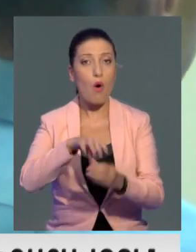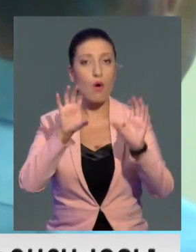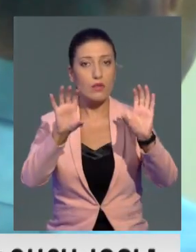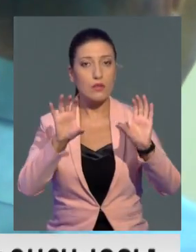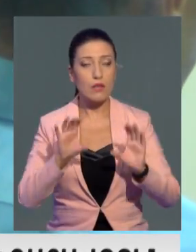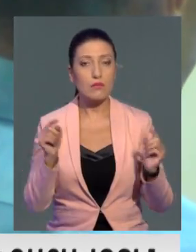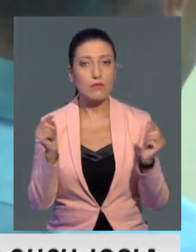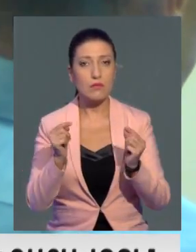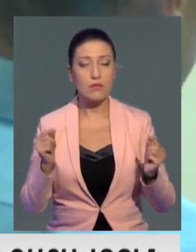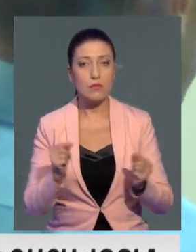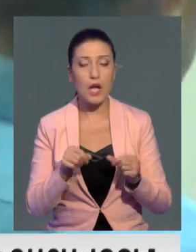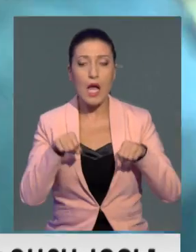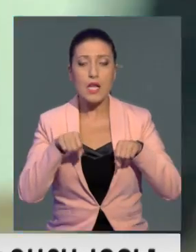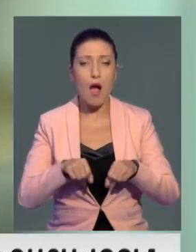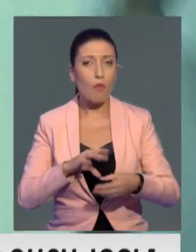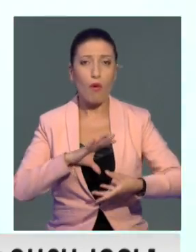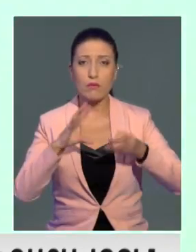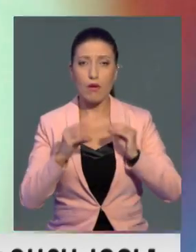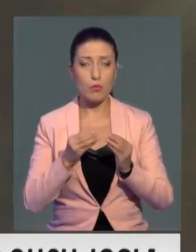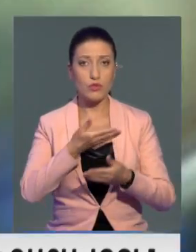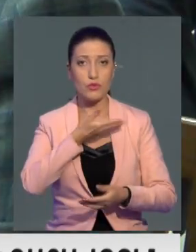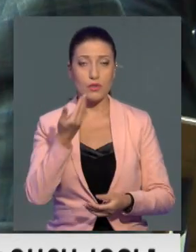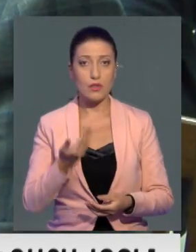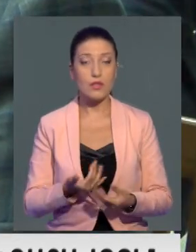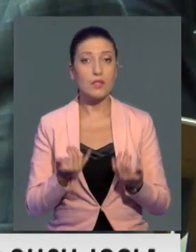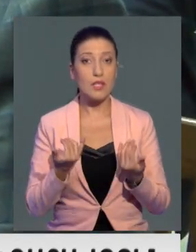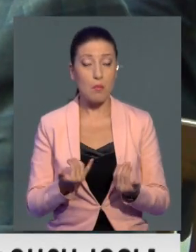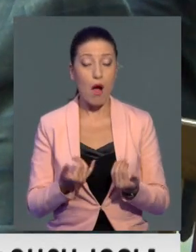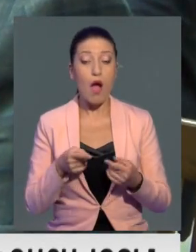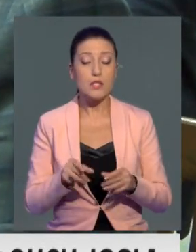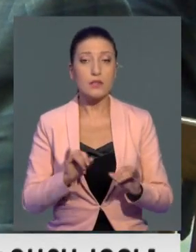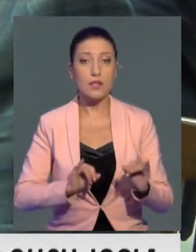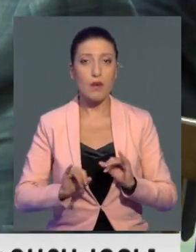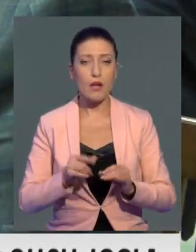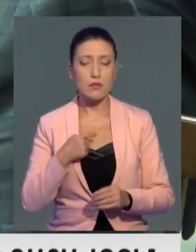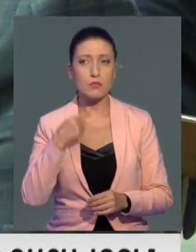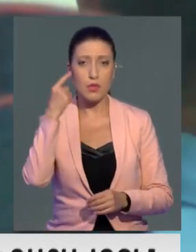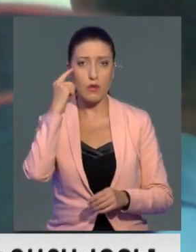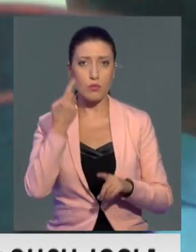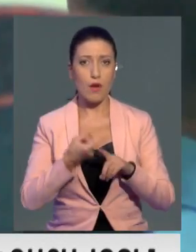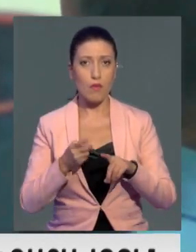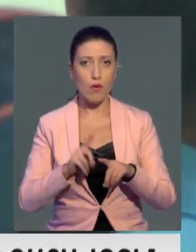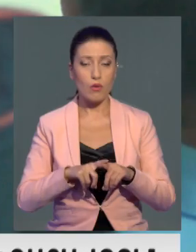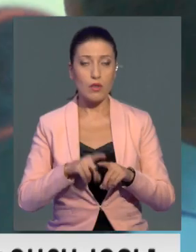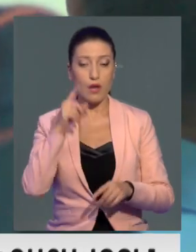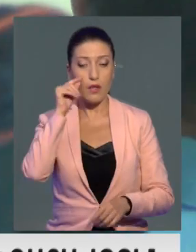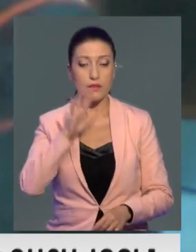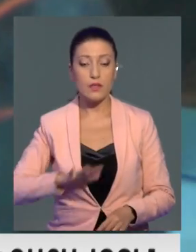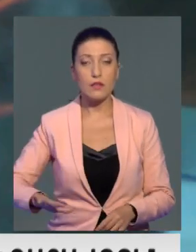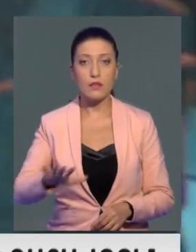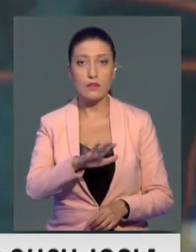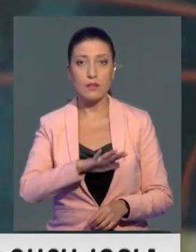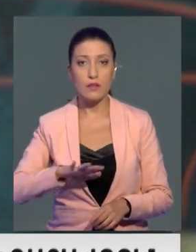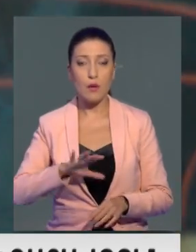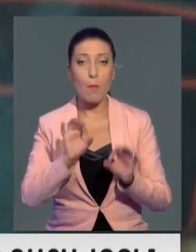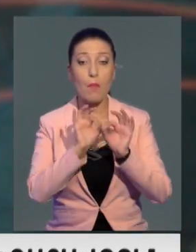նախաձեռնության իրավունք ընդհանրապես չունի։ Հիմա սա է վիճակը։ Իմ տպավորությամբ սա Հայաստանի Հանրապետության